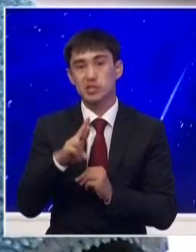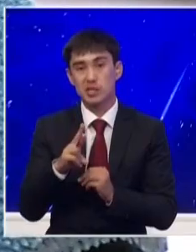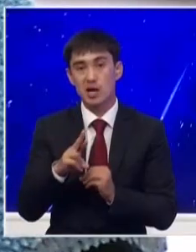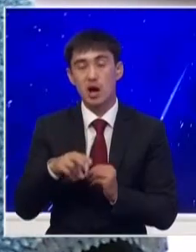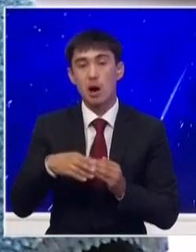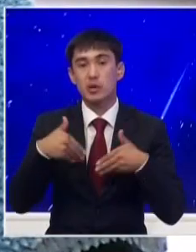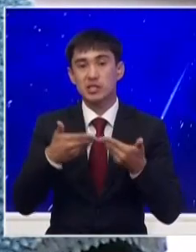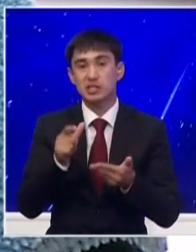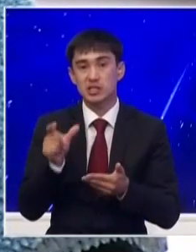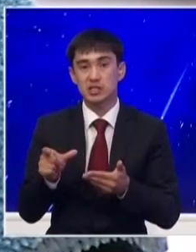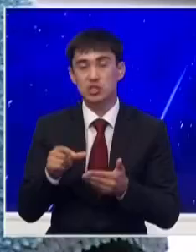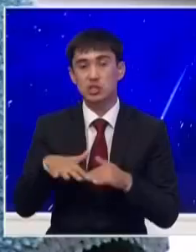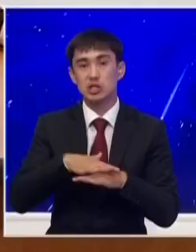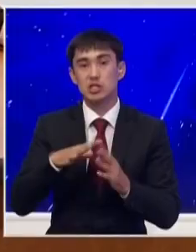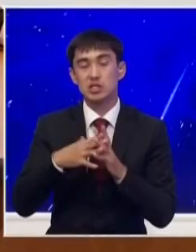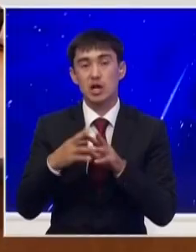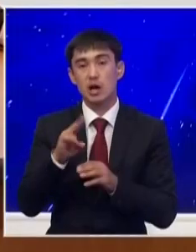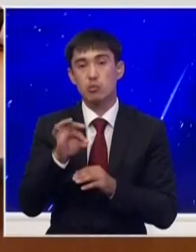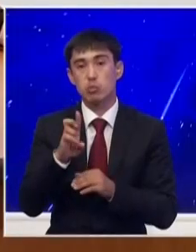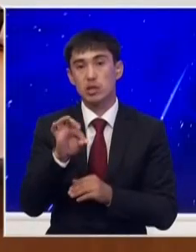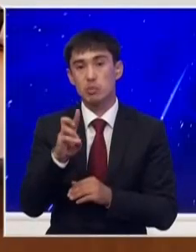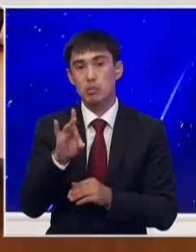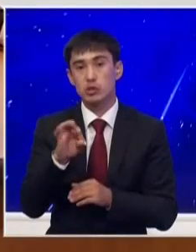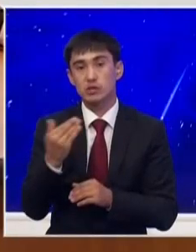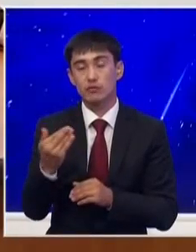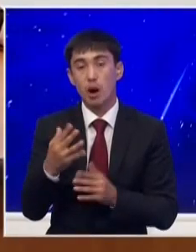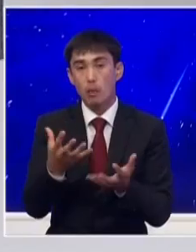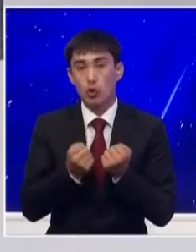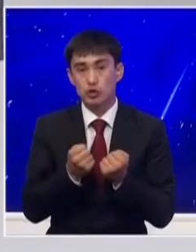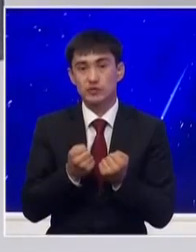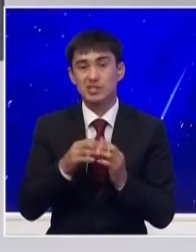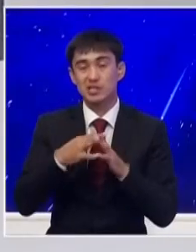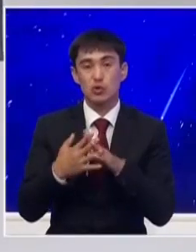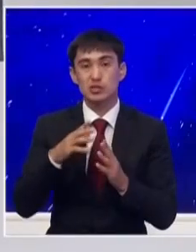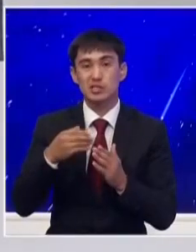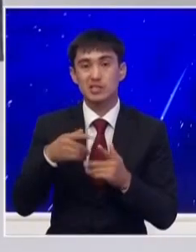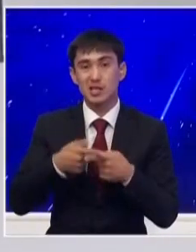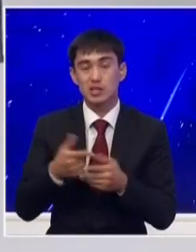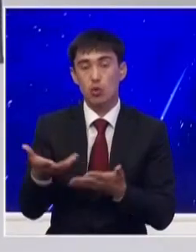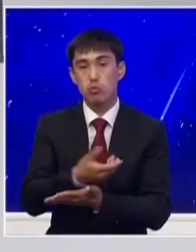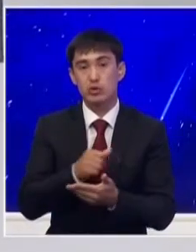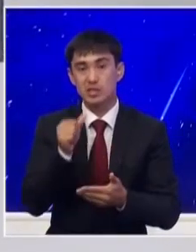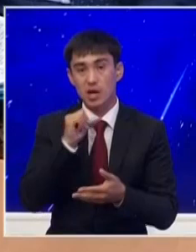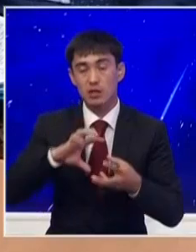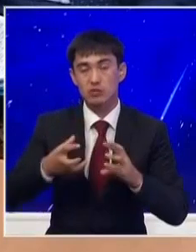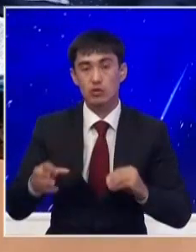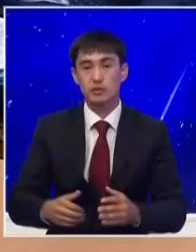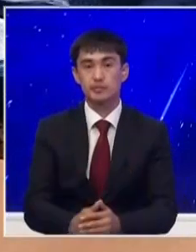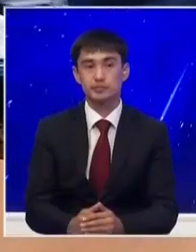обратился к главе края житель села Карабугет Балтабек Абылкасимов, получивший сельхозтехнику для уборки сахарной свеклы.